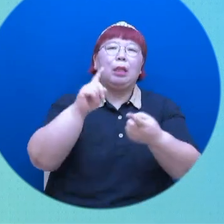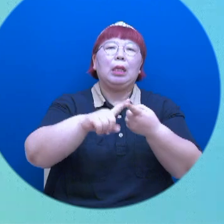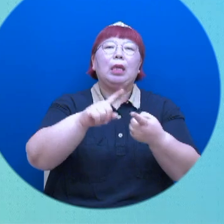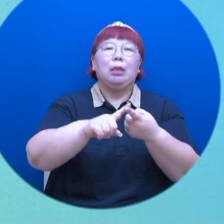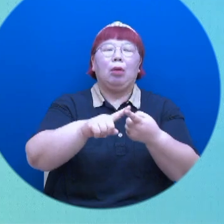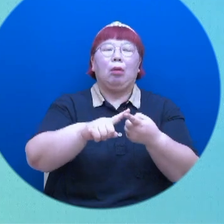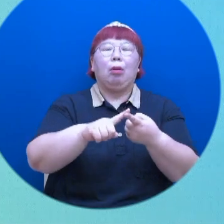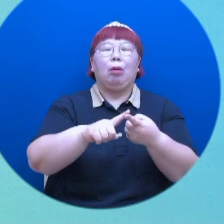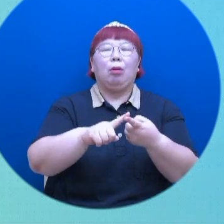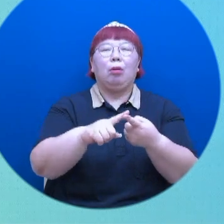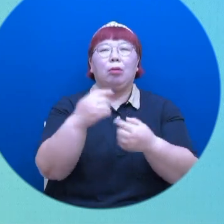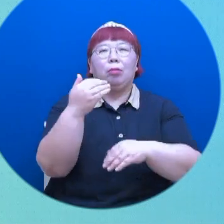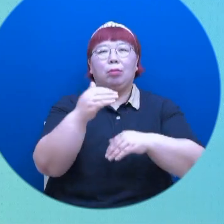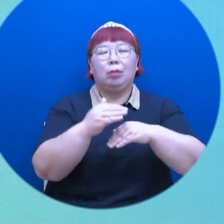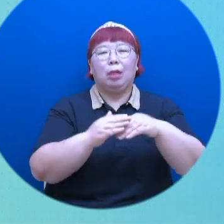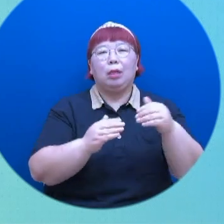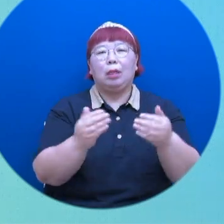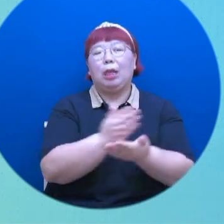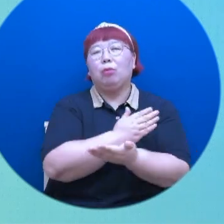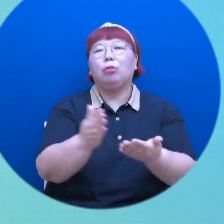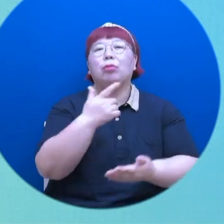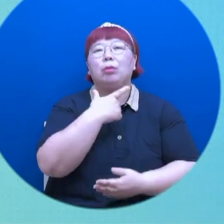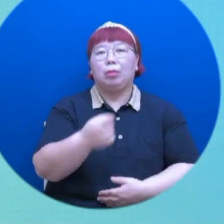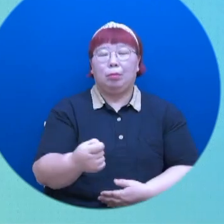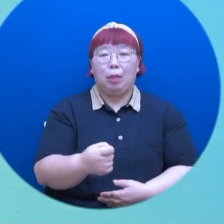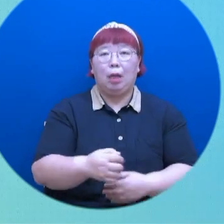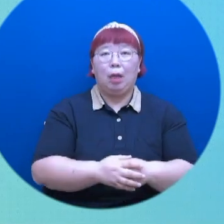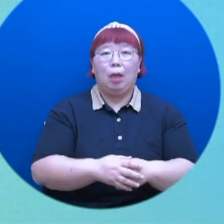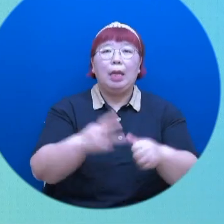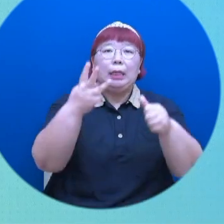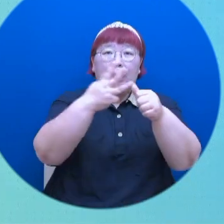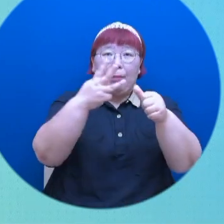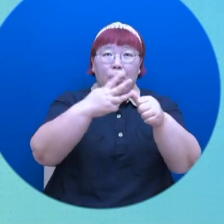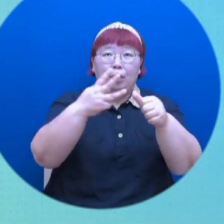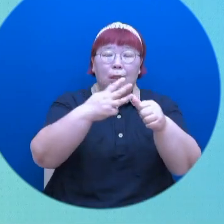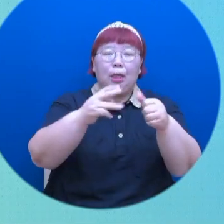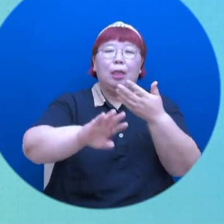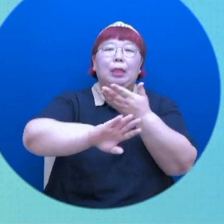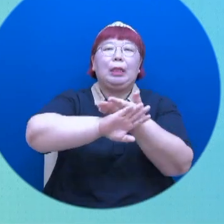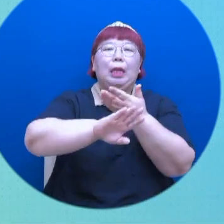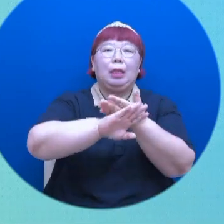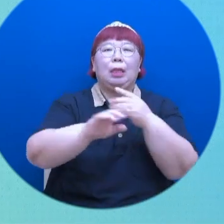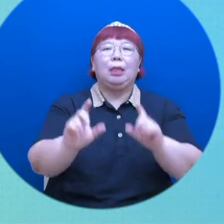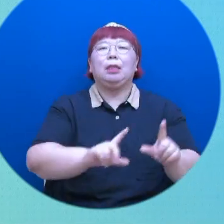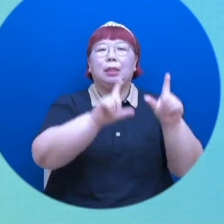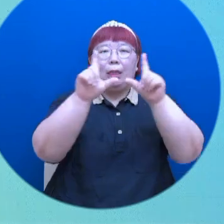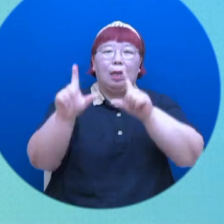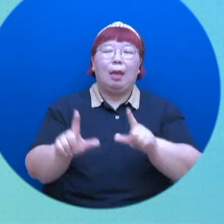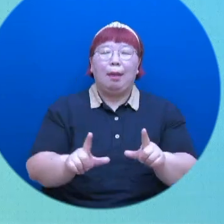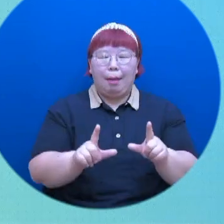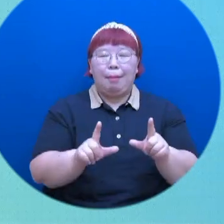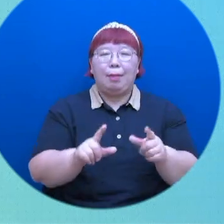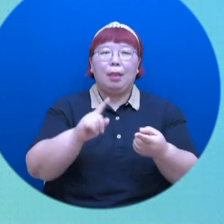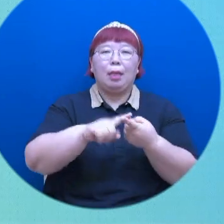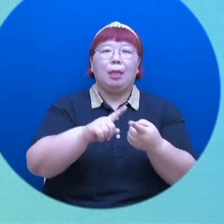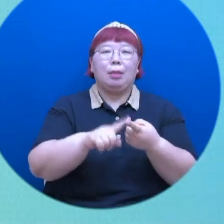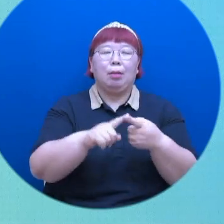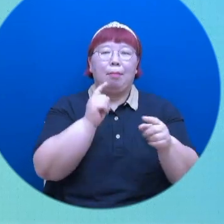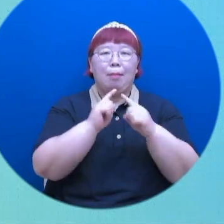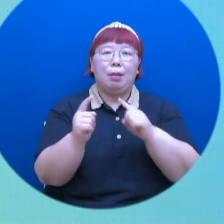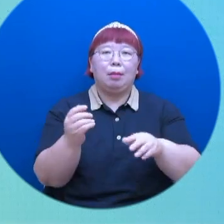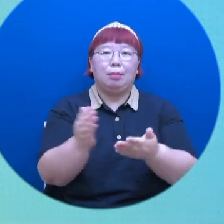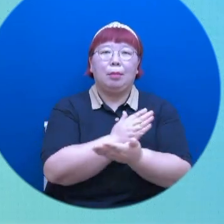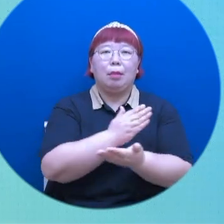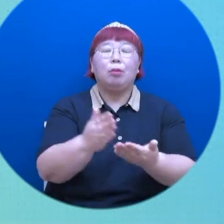오늘은 다윗 세 번째 타인의 삶이라는 제목으로 여러분과 말씀을